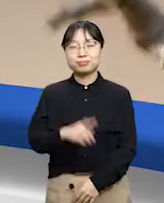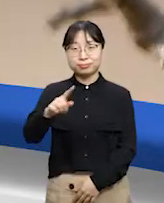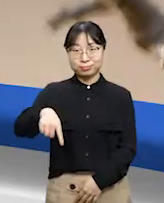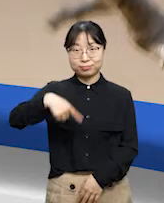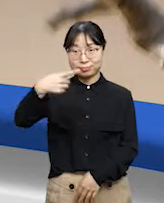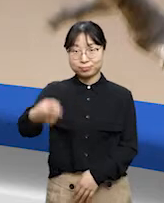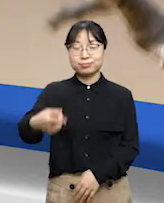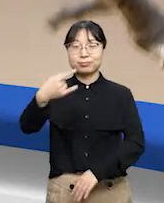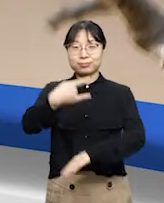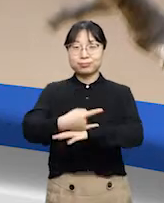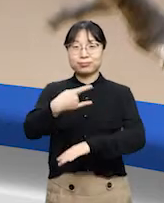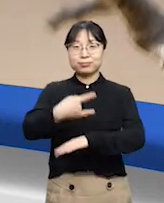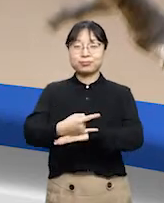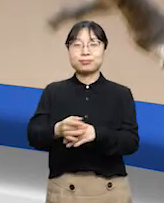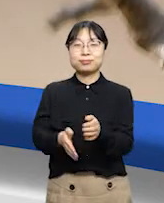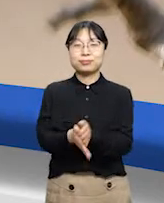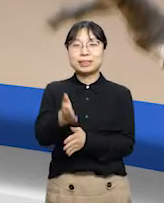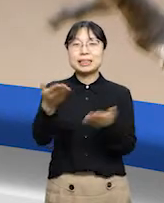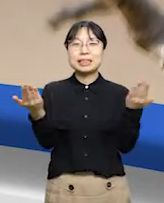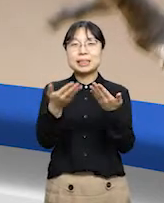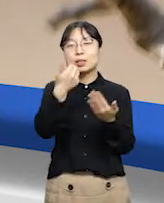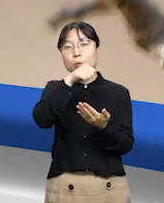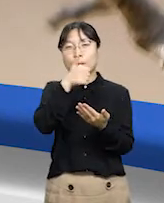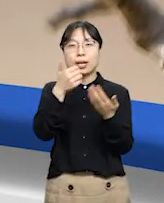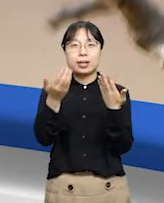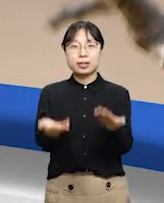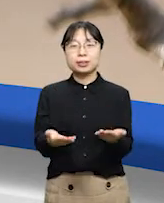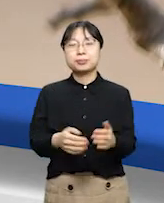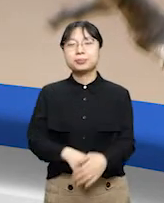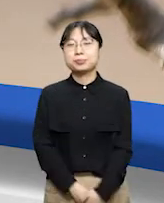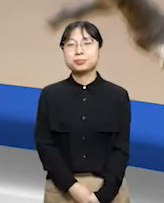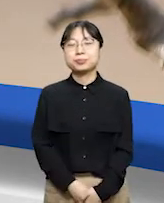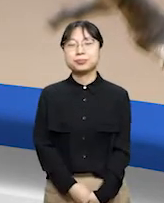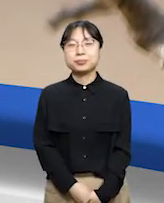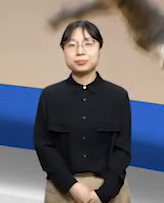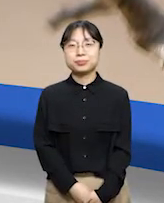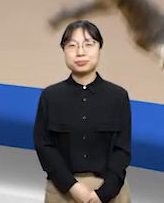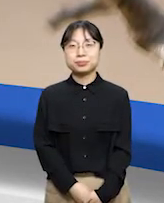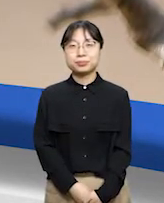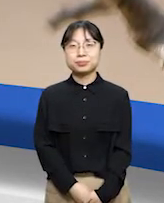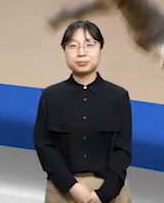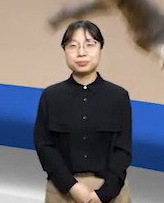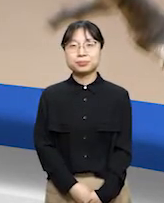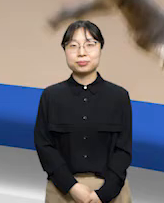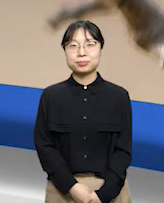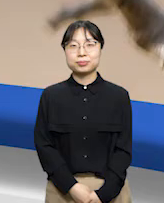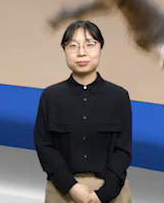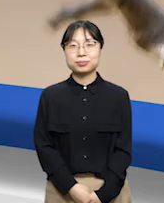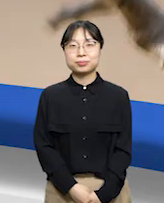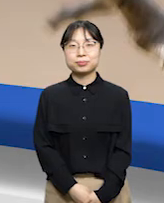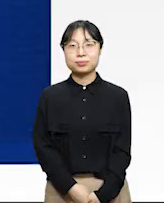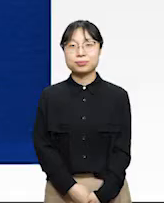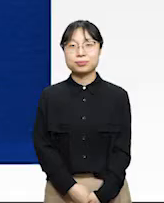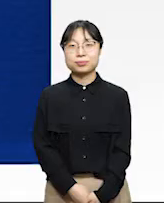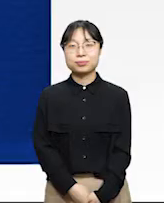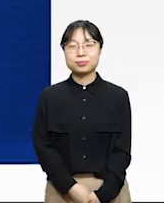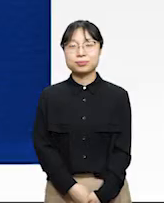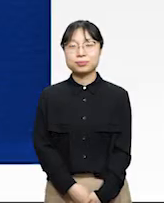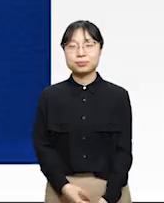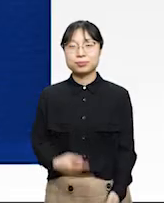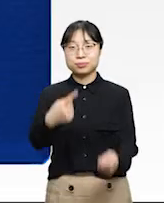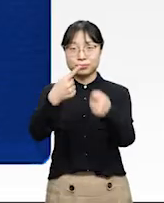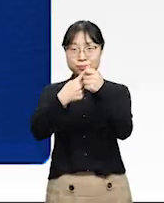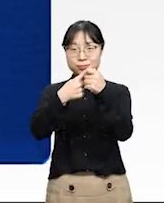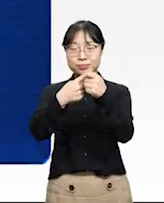. 다음은 의왕시 관내 기업의 구인구직 소식 및 문화 행사를 소개하는 의왕 알림이 시간입니다. 첫